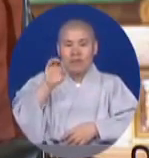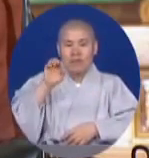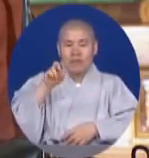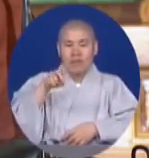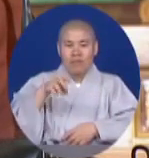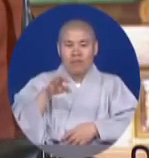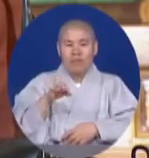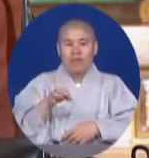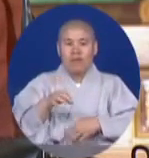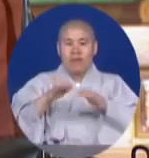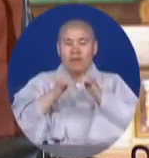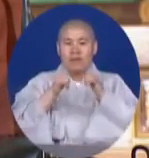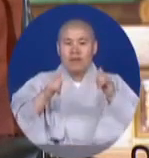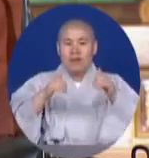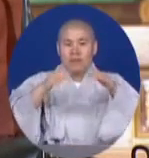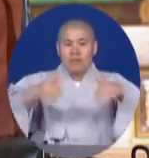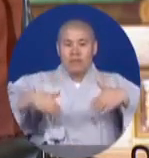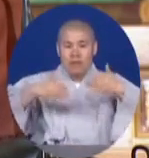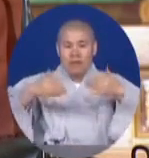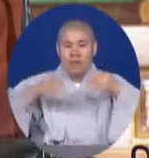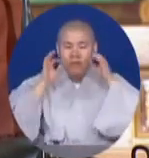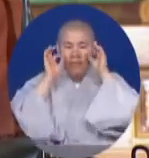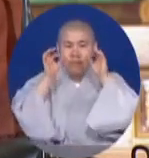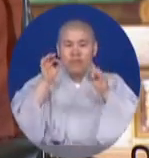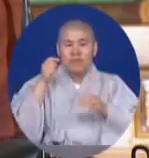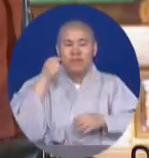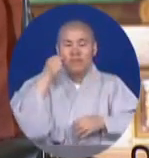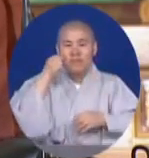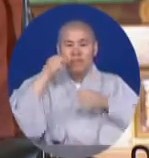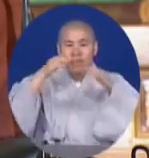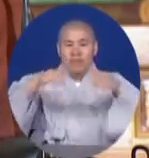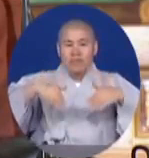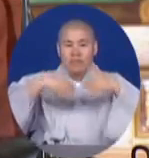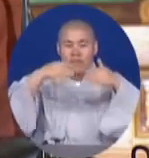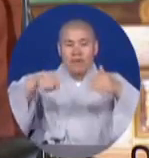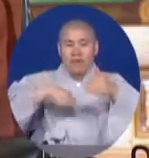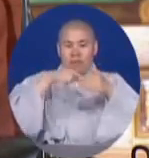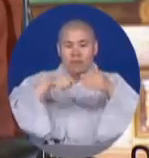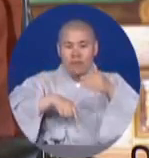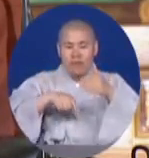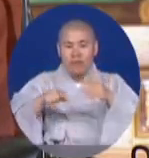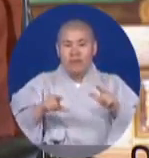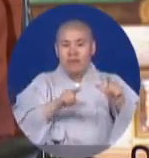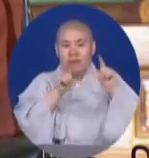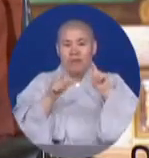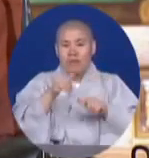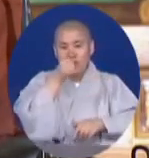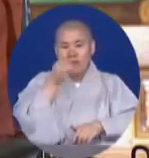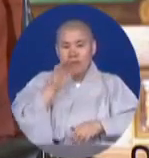못 본다. 아니 바람 속에 사는데 바람 못 봅니다 실제로.